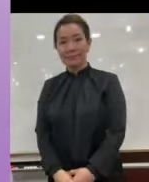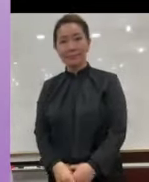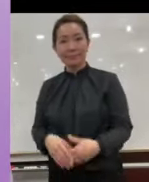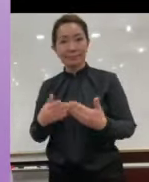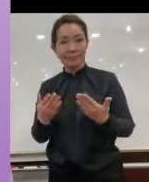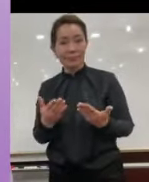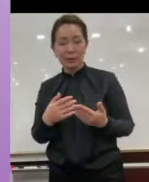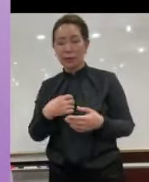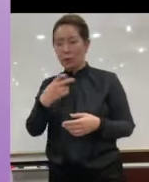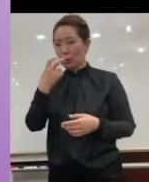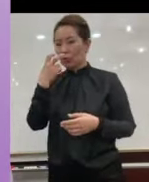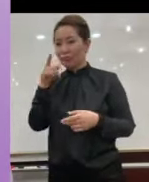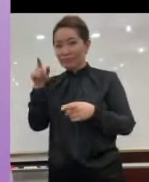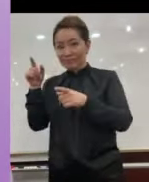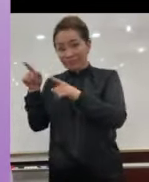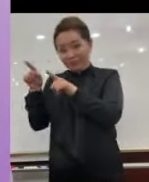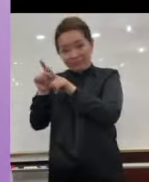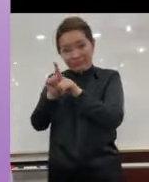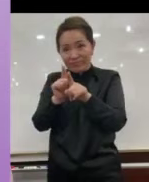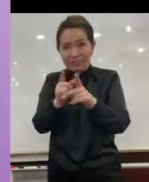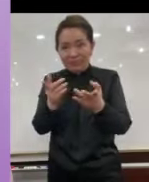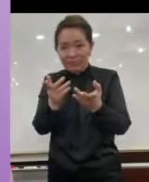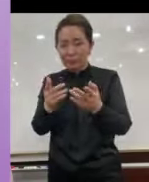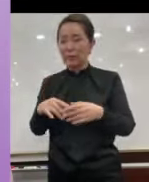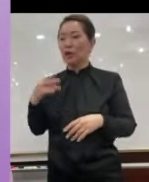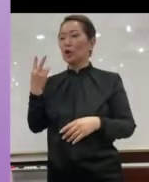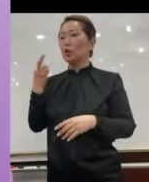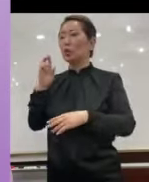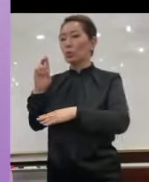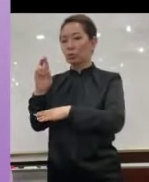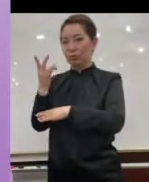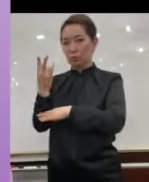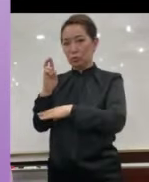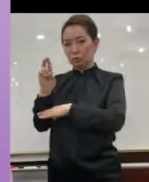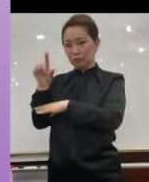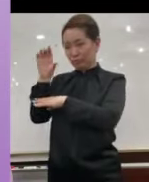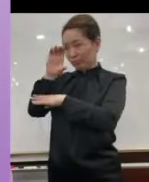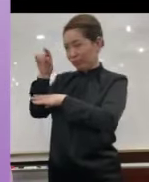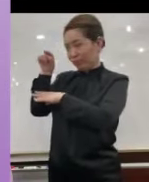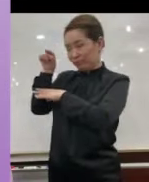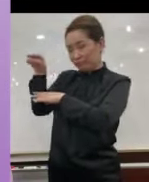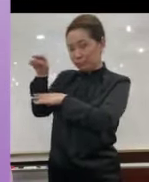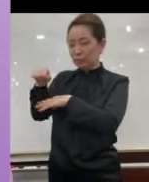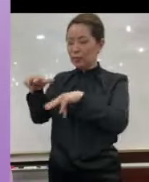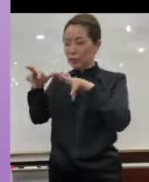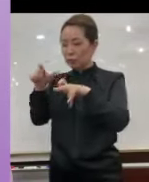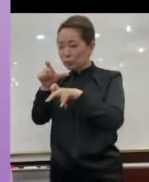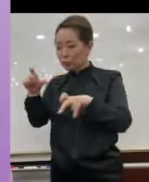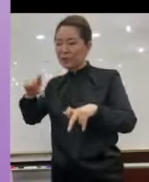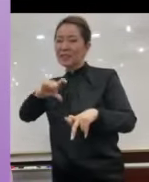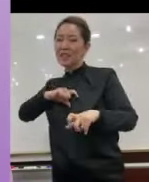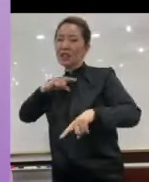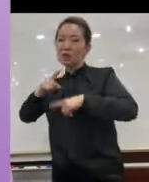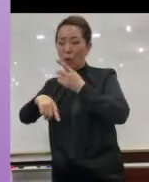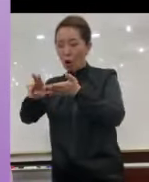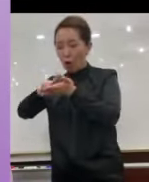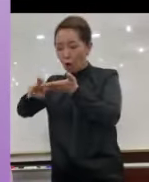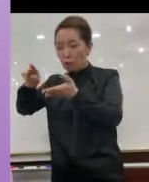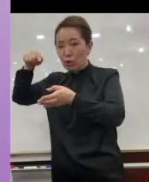За энэ үзэл баримтлал нь бол Нүби хөгжлийн бэрхшээлтэй хүний эрхийн хөгжлийн бэрхшээлтэй хүмүүсийн эрхийн тухай